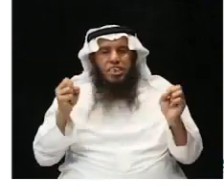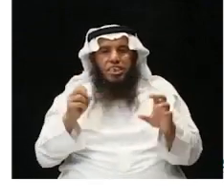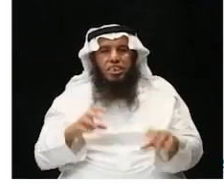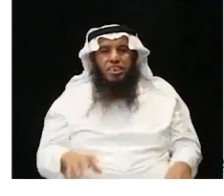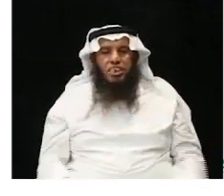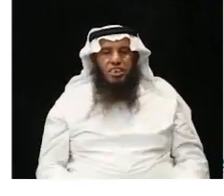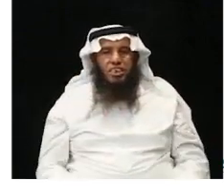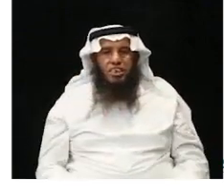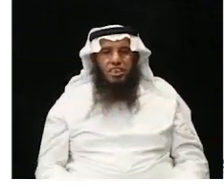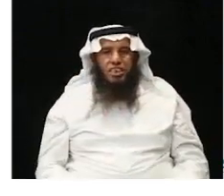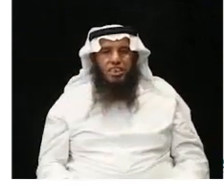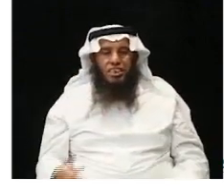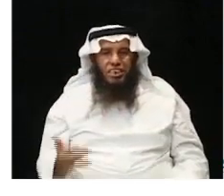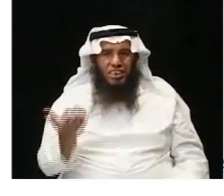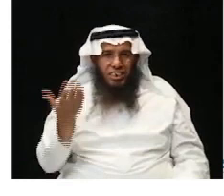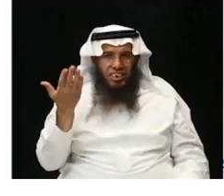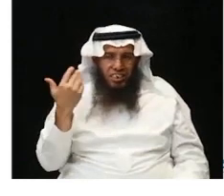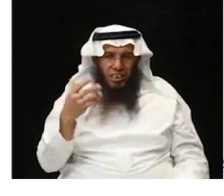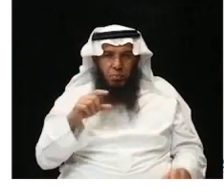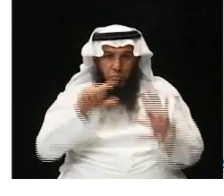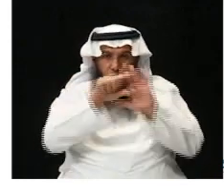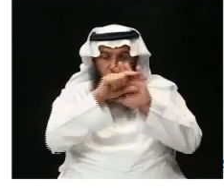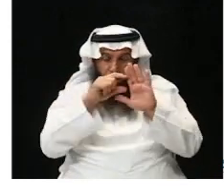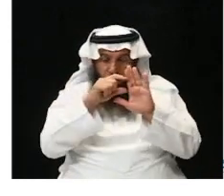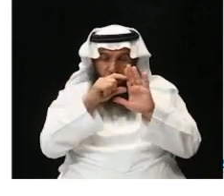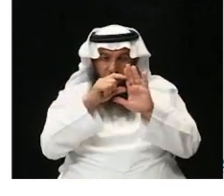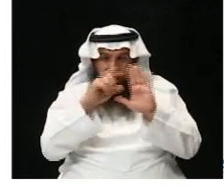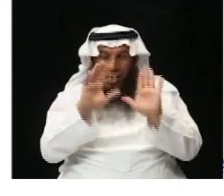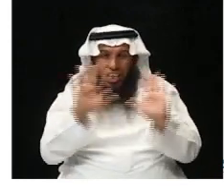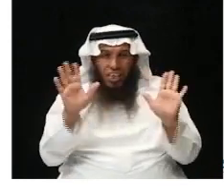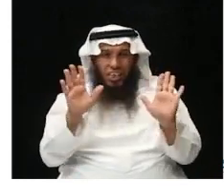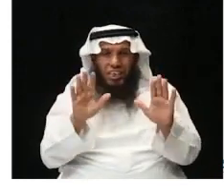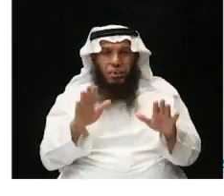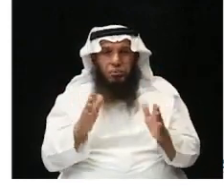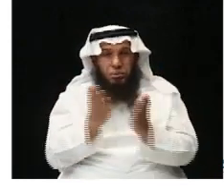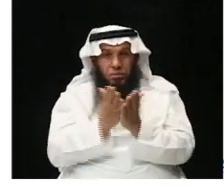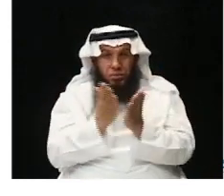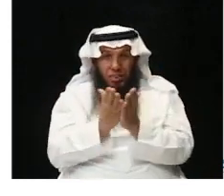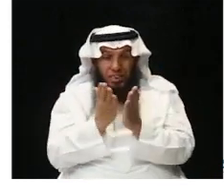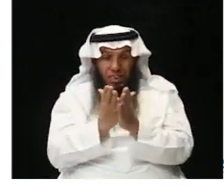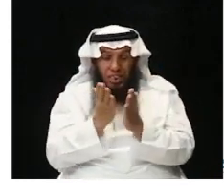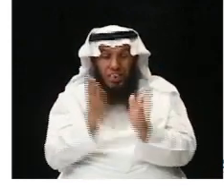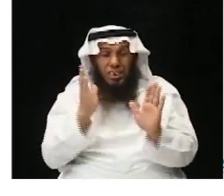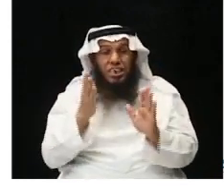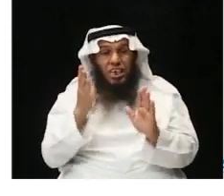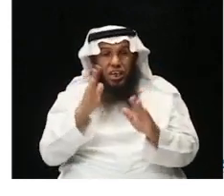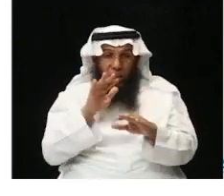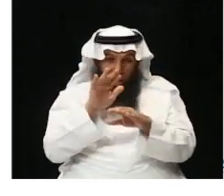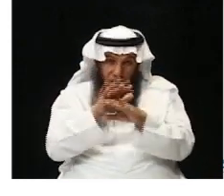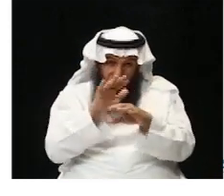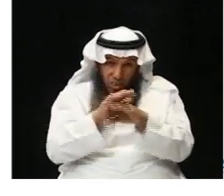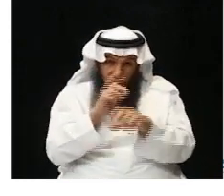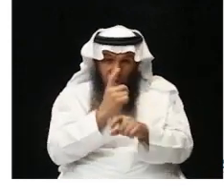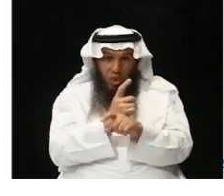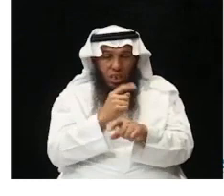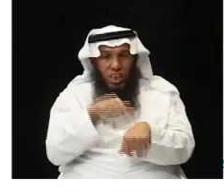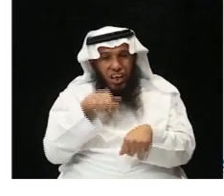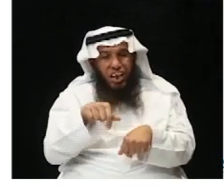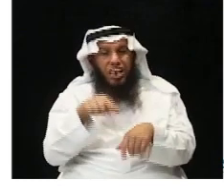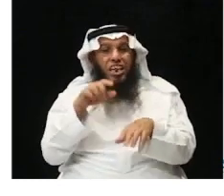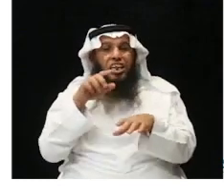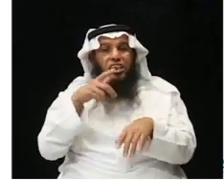سواء المواضيع التي أخذتم في بداية العام، بداية الفصل الدراسي الثاني، أو